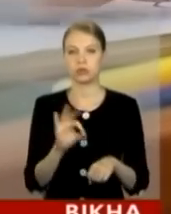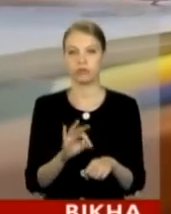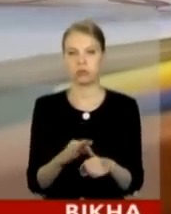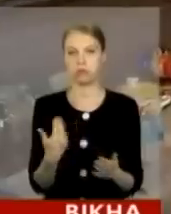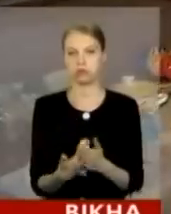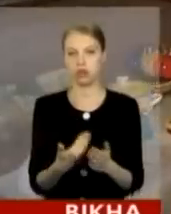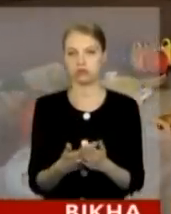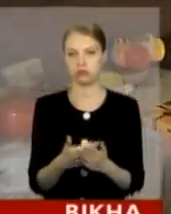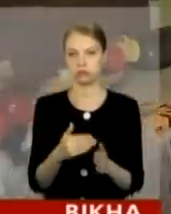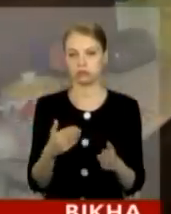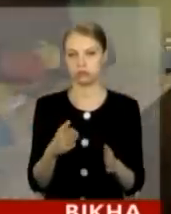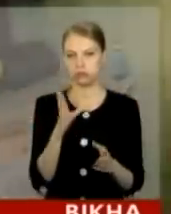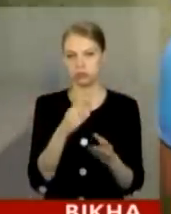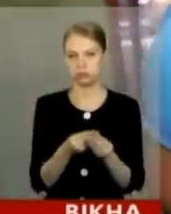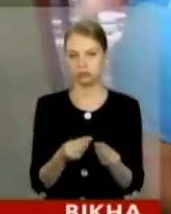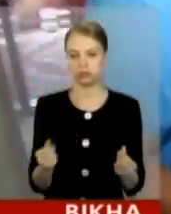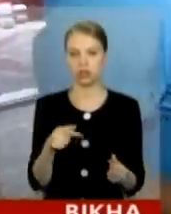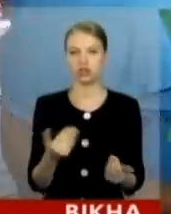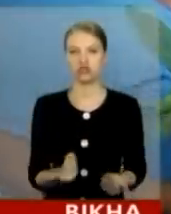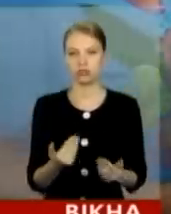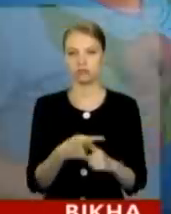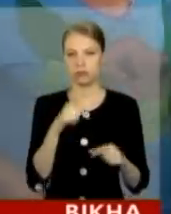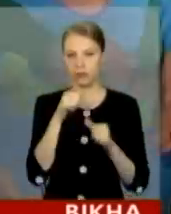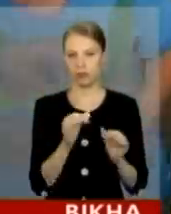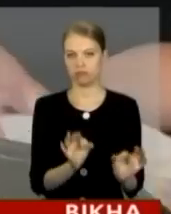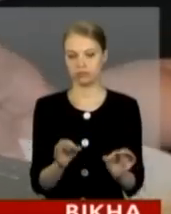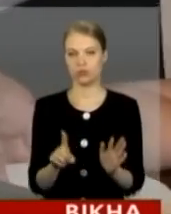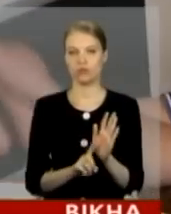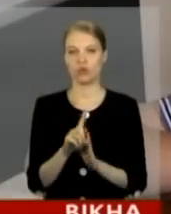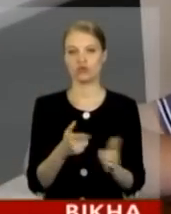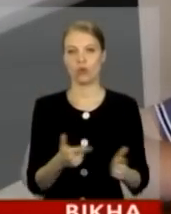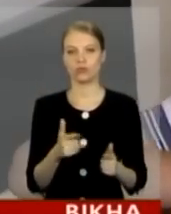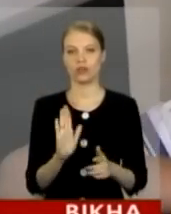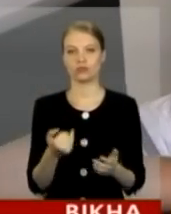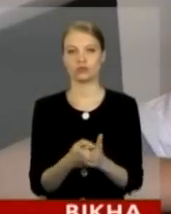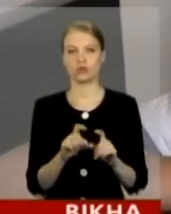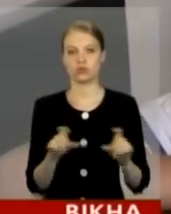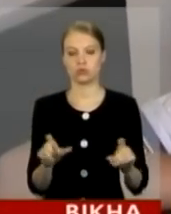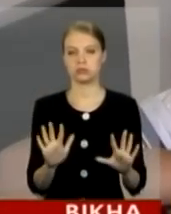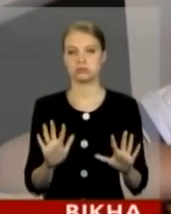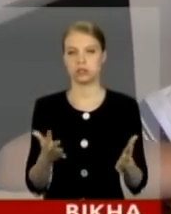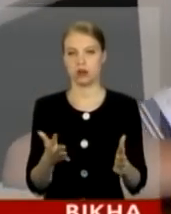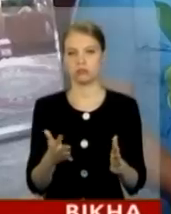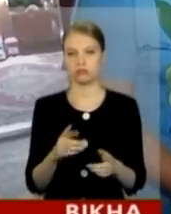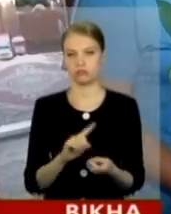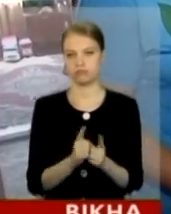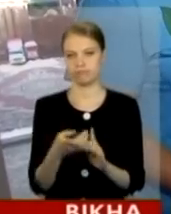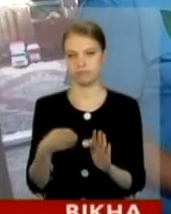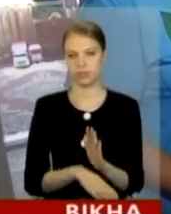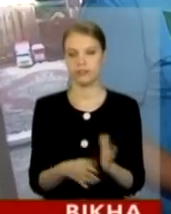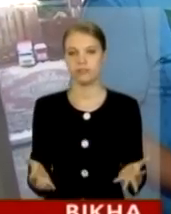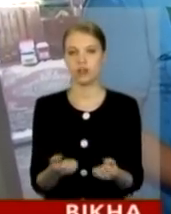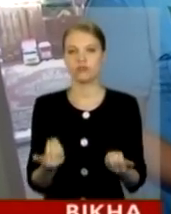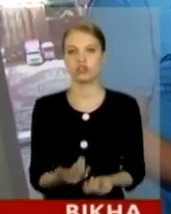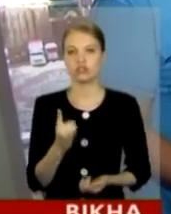наче відступила. Півроку Тимур жив, наче звичайний хлопець, його навіть почали готувати до школи, аж раптом рецидив. Врятувати